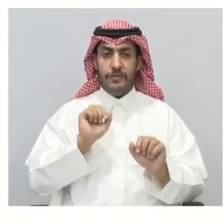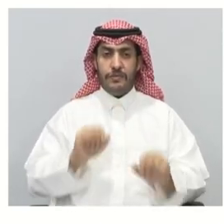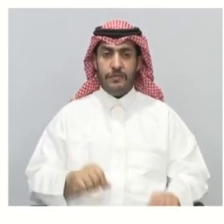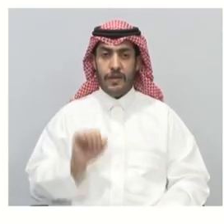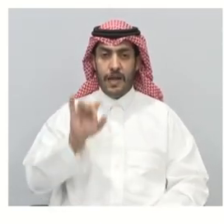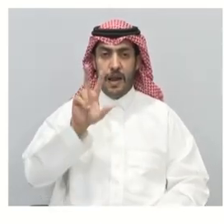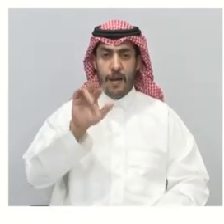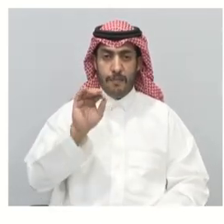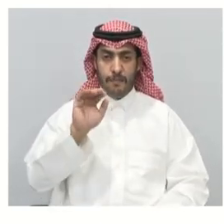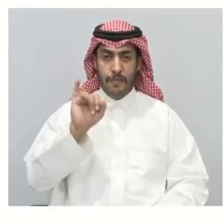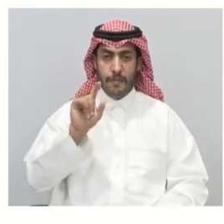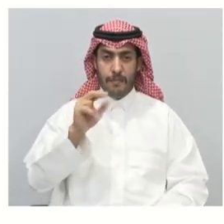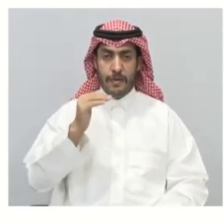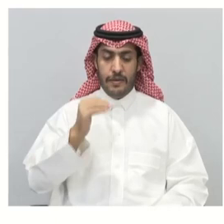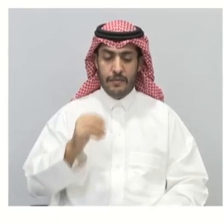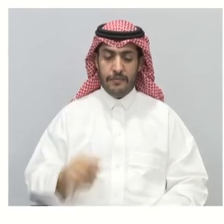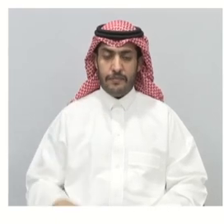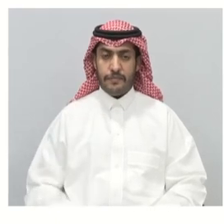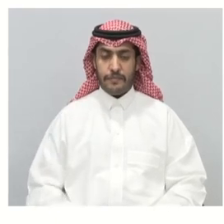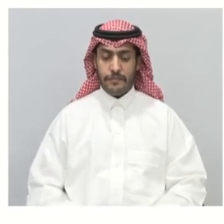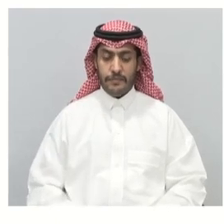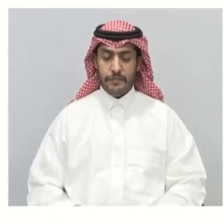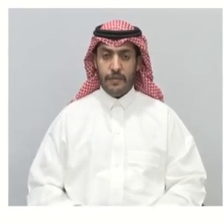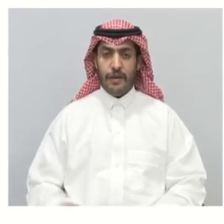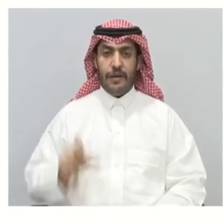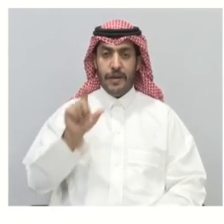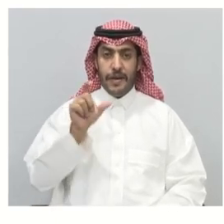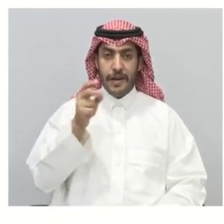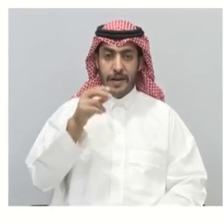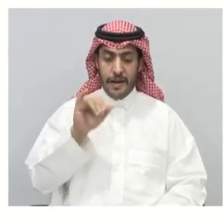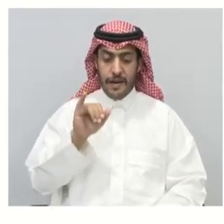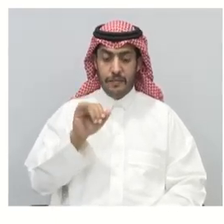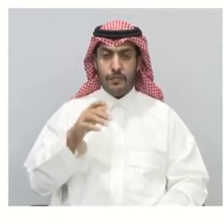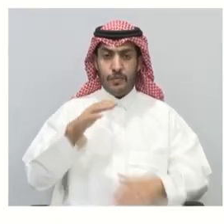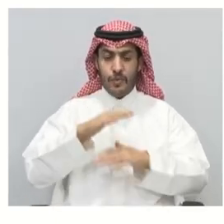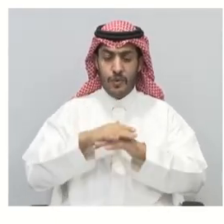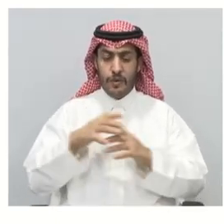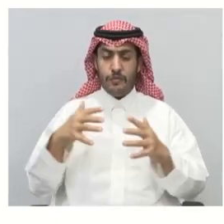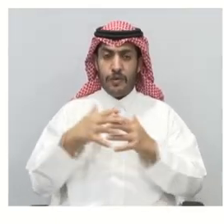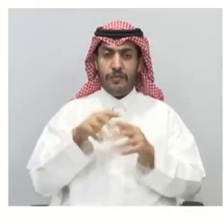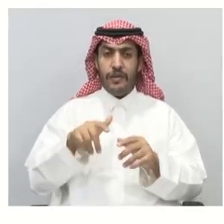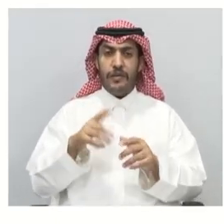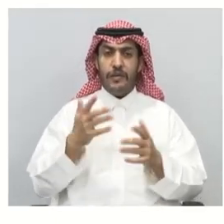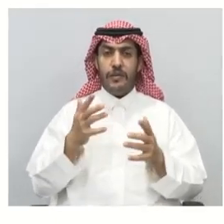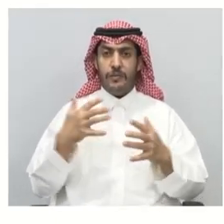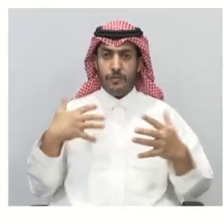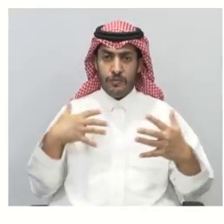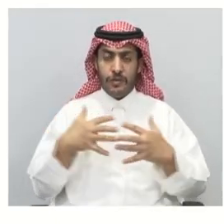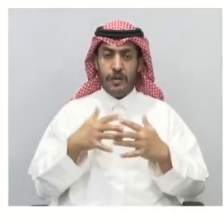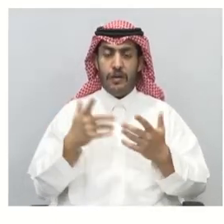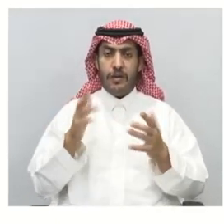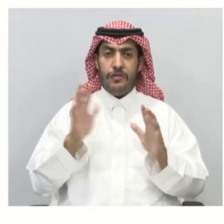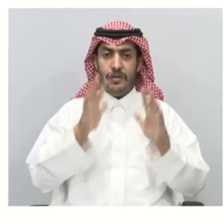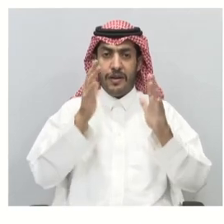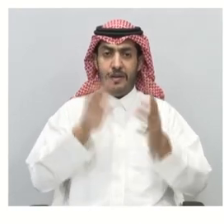بالمدح هي المخصوص بالمدح جميل كذلك نعمه السلوك المشاركه في تسجيل المدينه